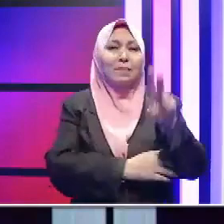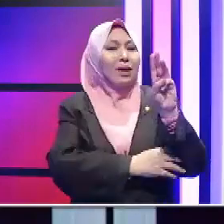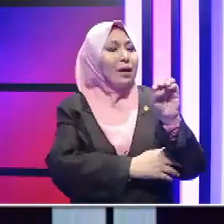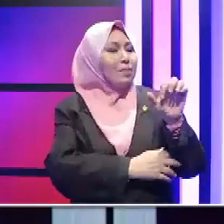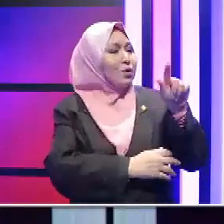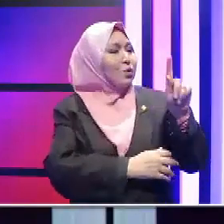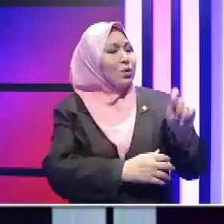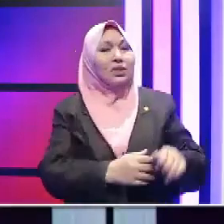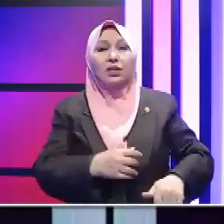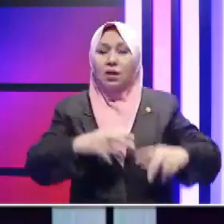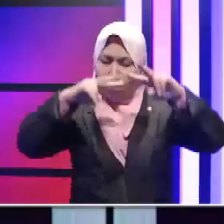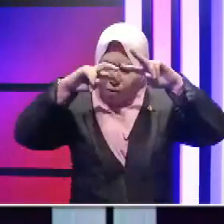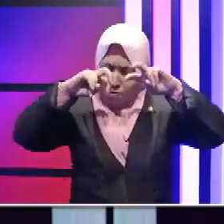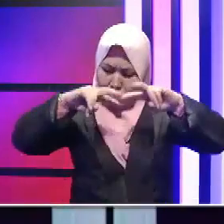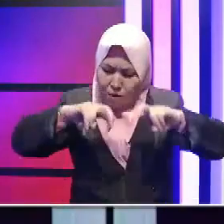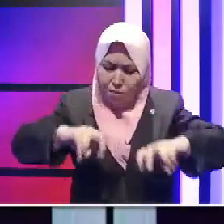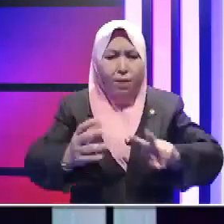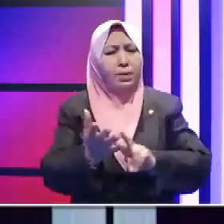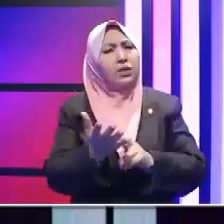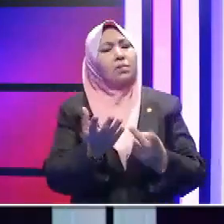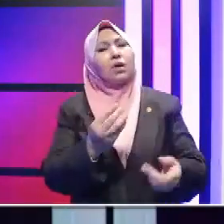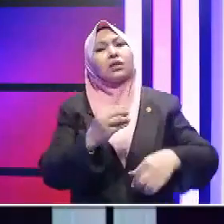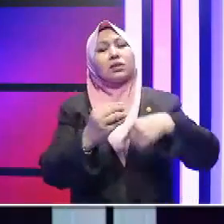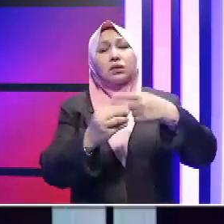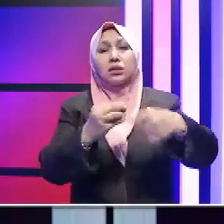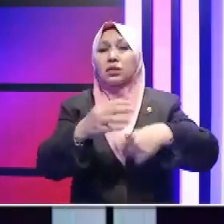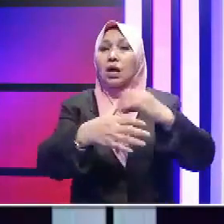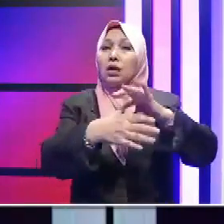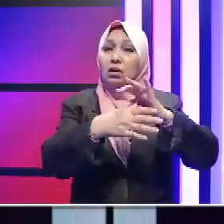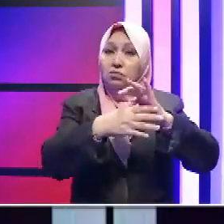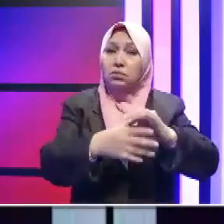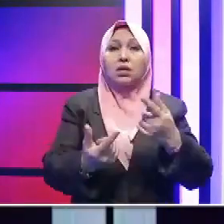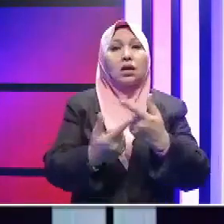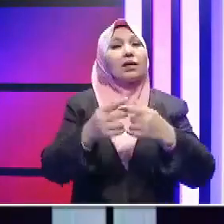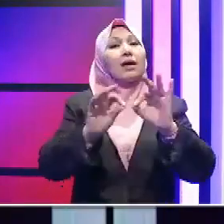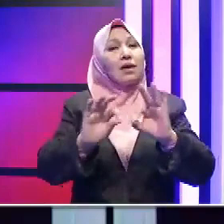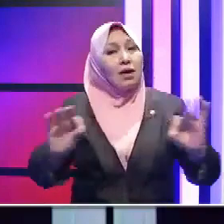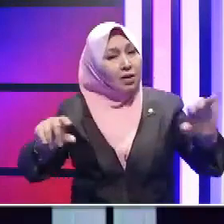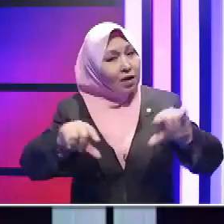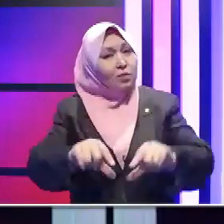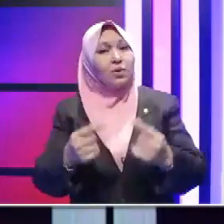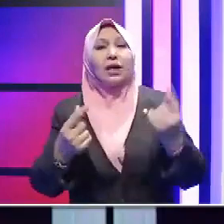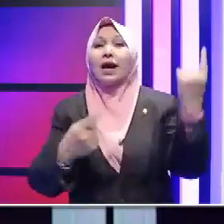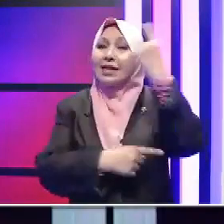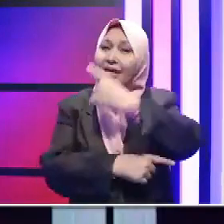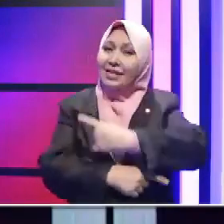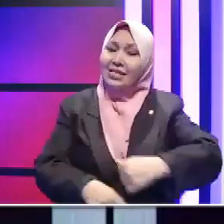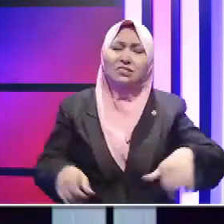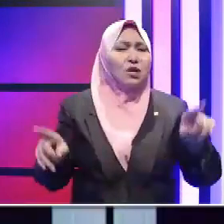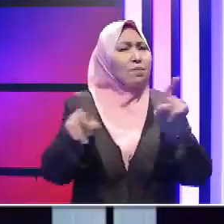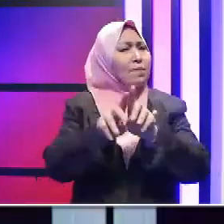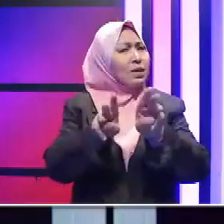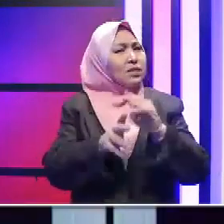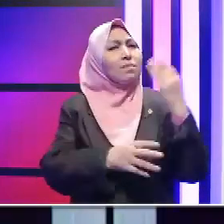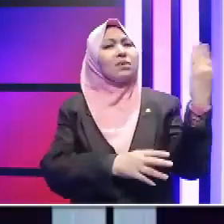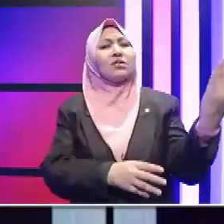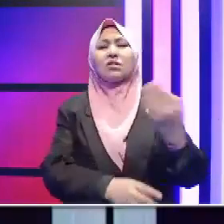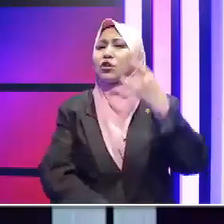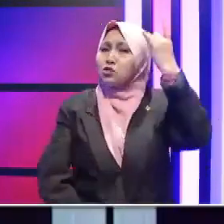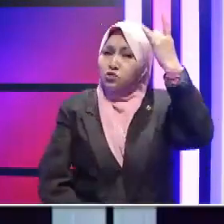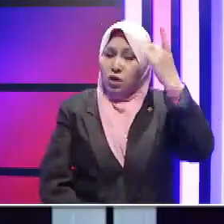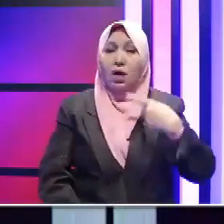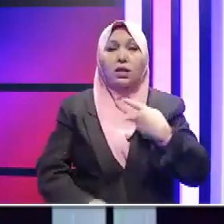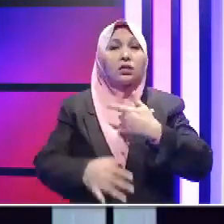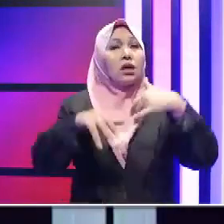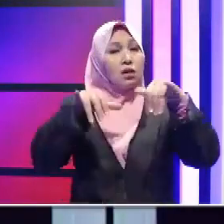time menurut ke bertadabbur tentang isi kandung dari pada ayat-ayat al-qur'an hari ini seperti biasa Insyaallah Tuan Puan kita